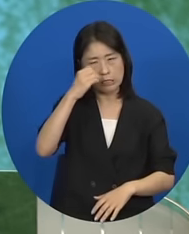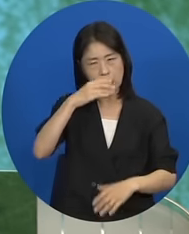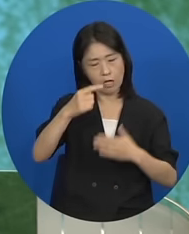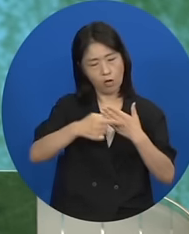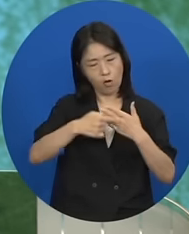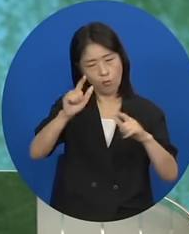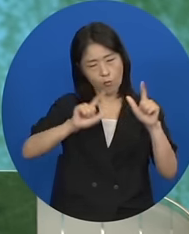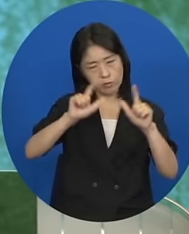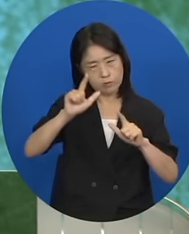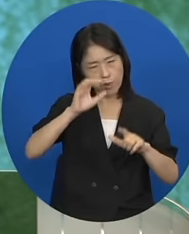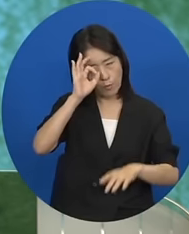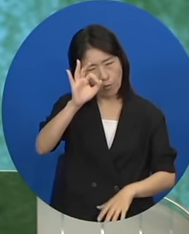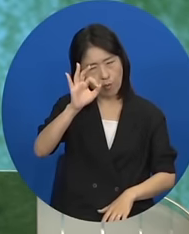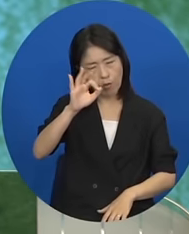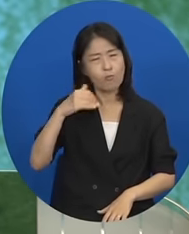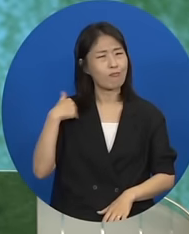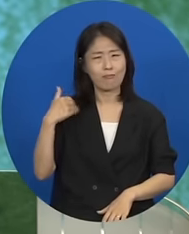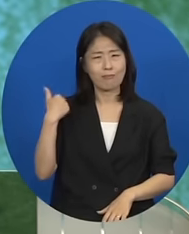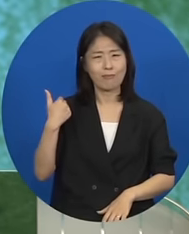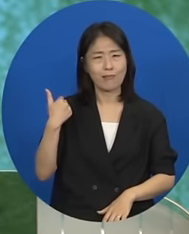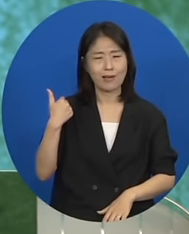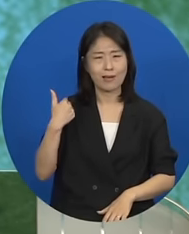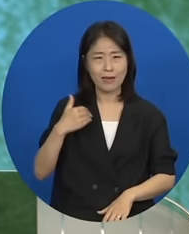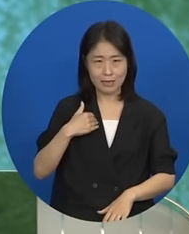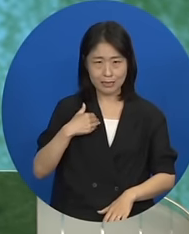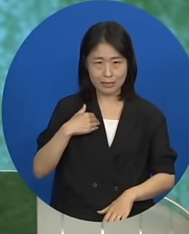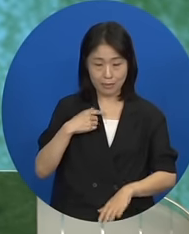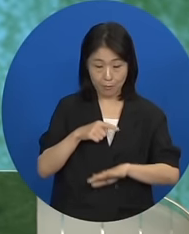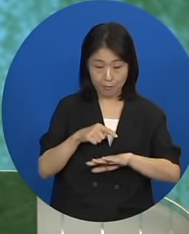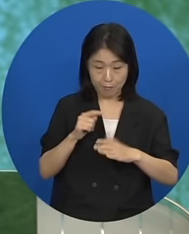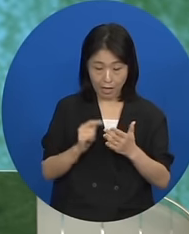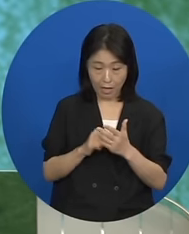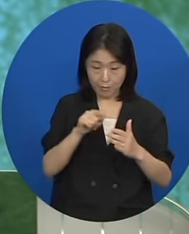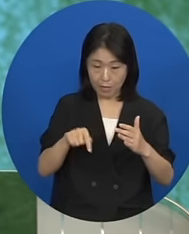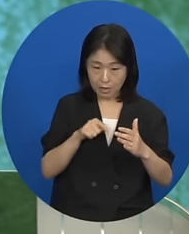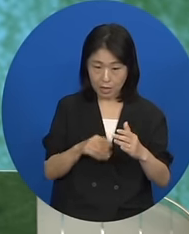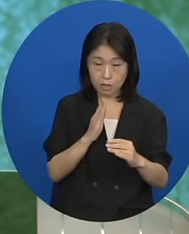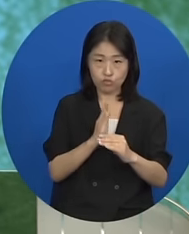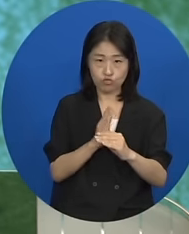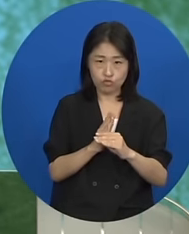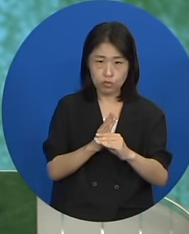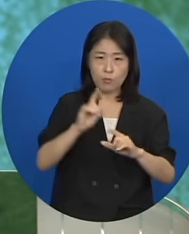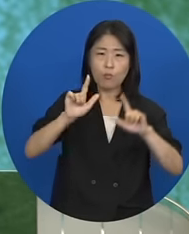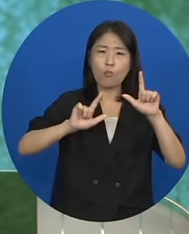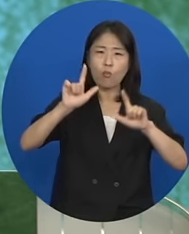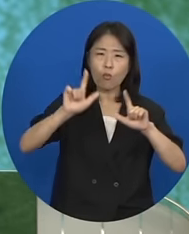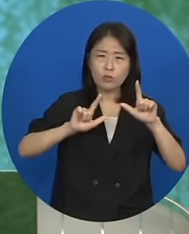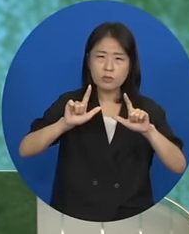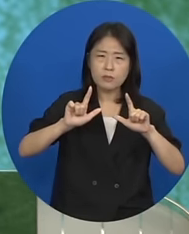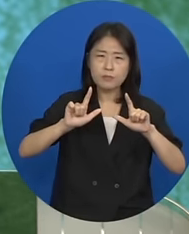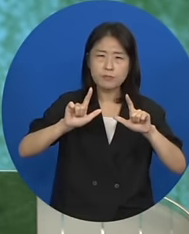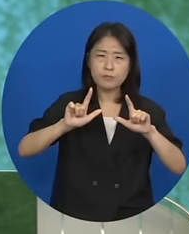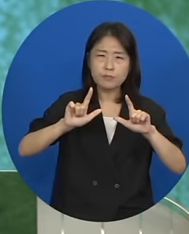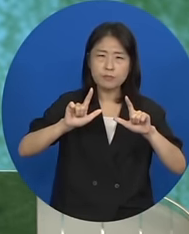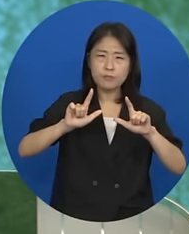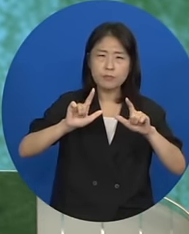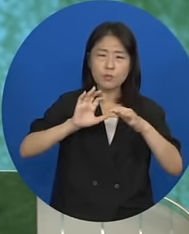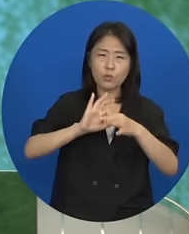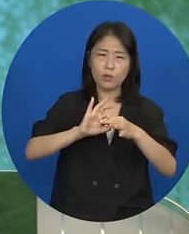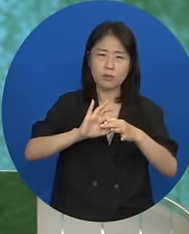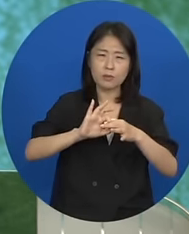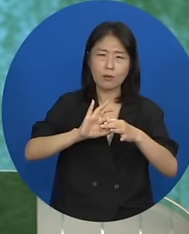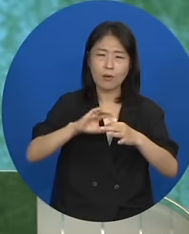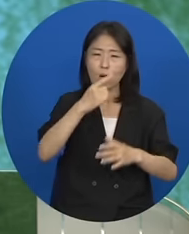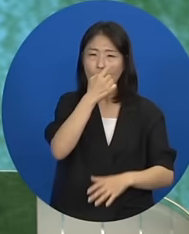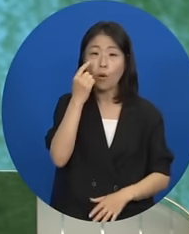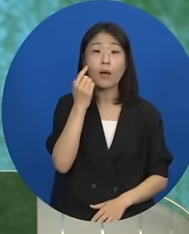알 수 없 그 의심 봐야만 알 수가 있는 거예요 자 예를 들면